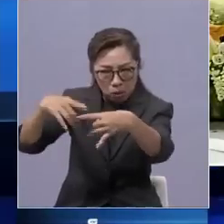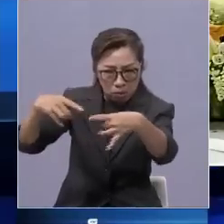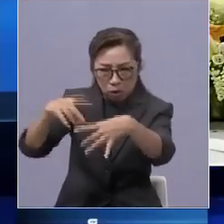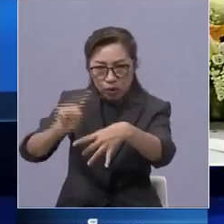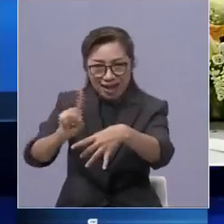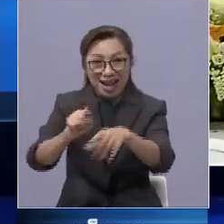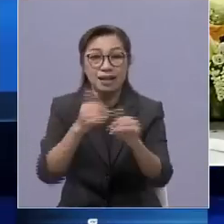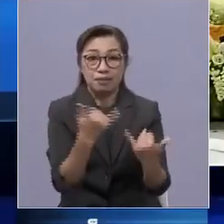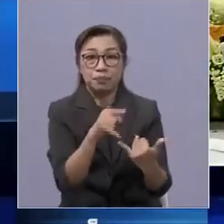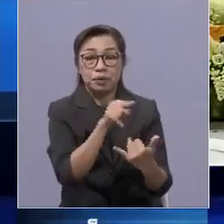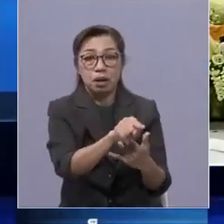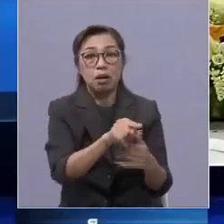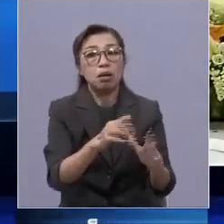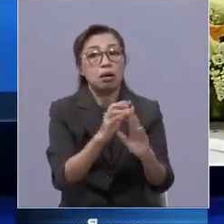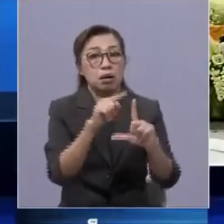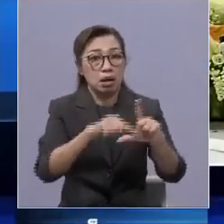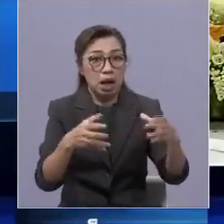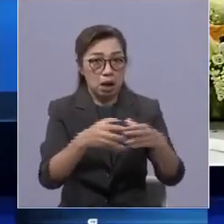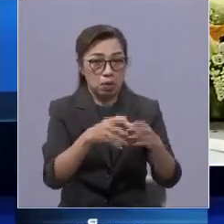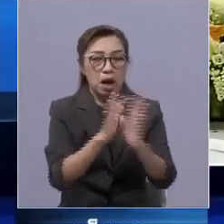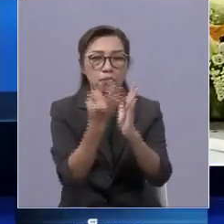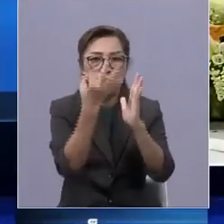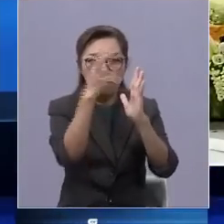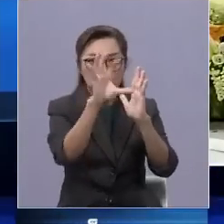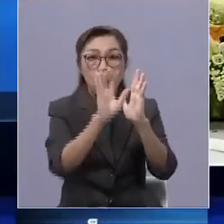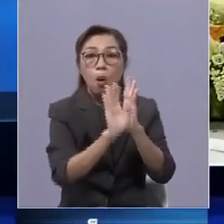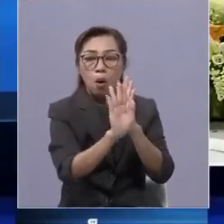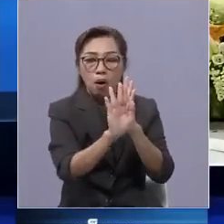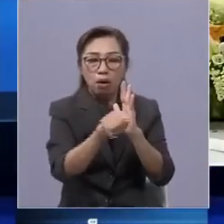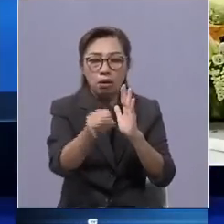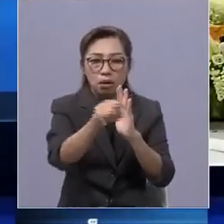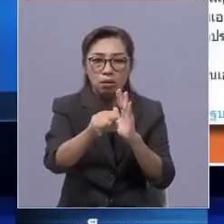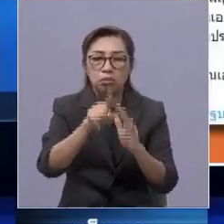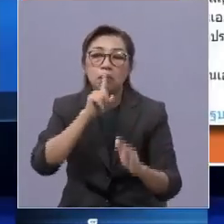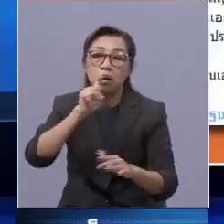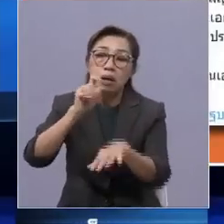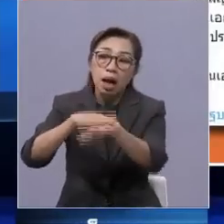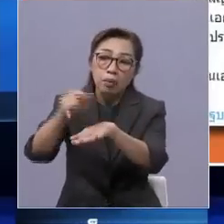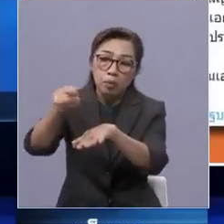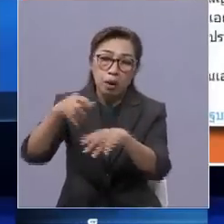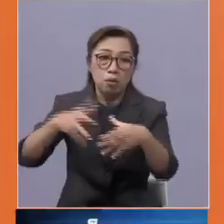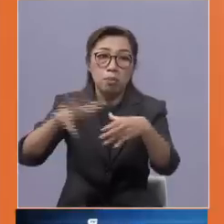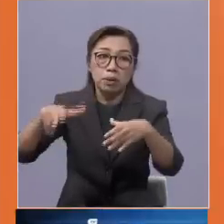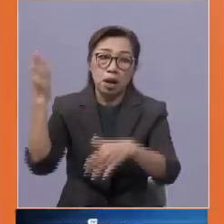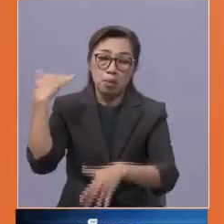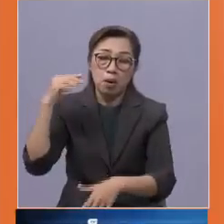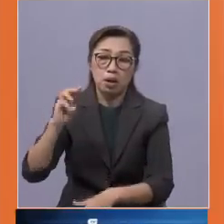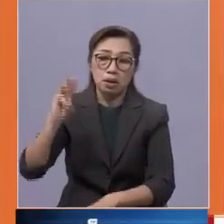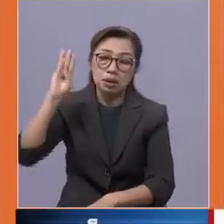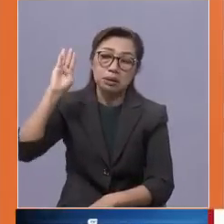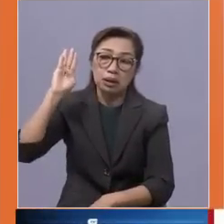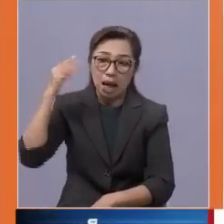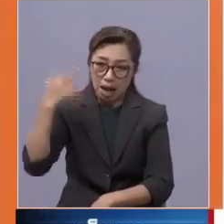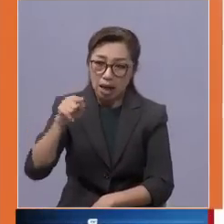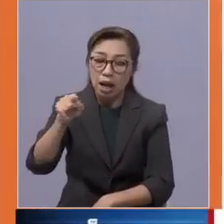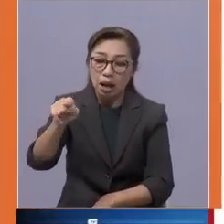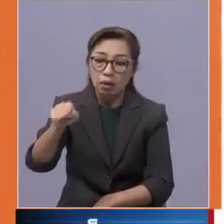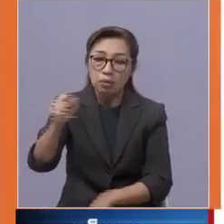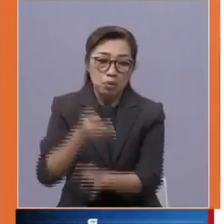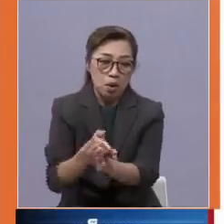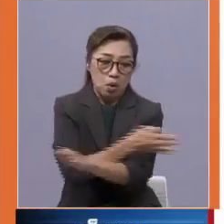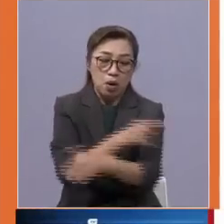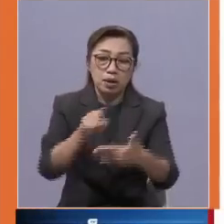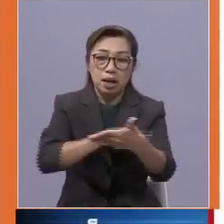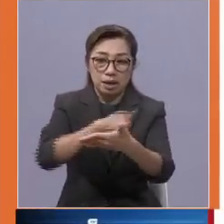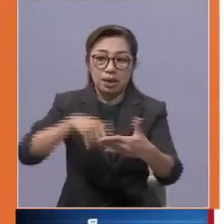โซเชียลมีเดียของทางก้าวไกลครับได้โพสต์ข้อความทวงคำสัญญาจากทางเพื่อไทยโดยเฉพาะอย่างยิ่งคำสัญญาที่หาเสียงเอา